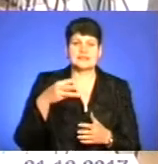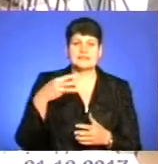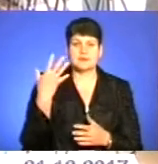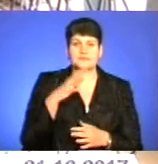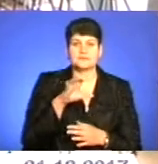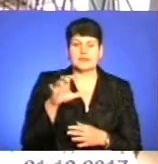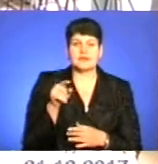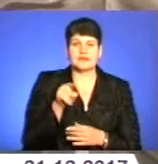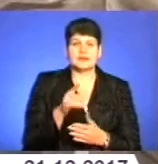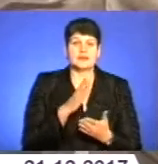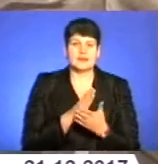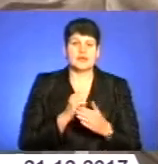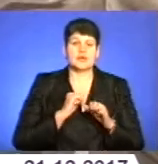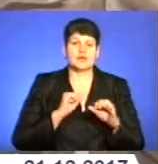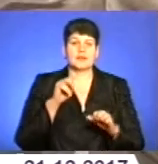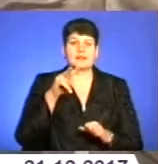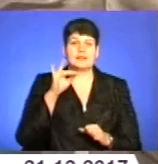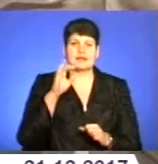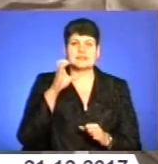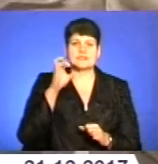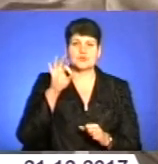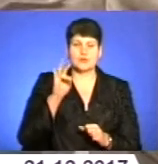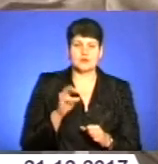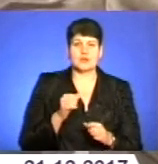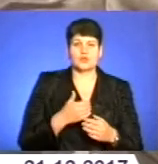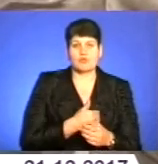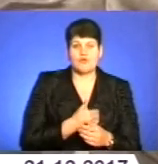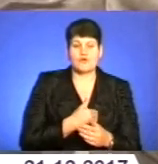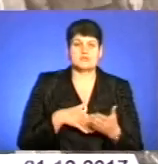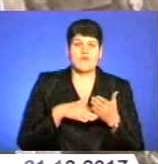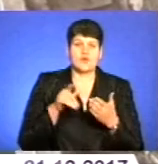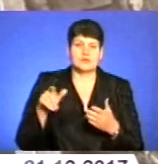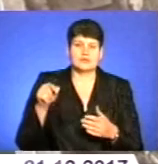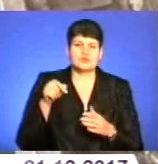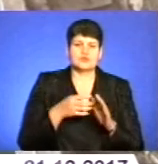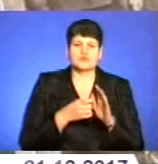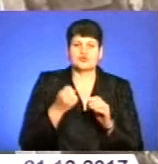яких зображені герої Лисоні та добровольці й волонтери, які в